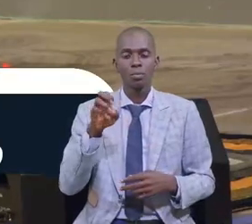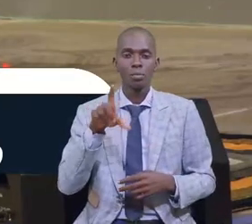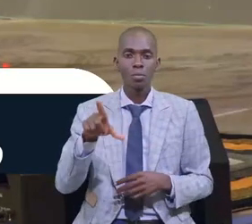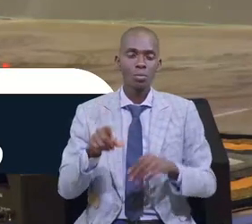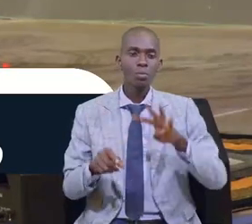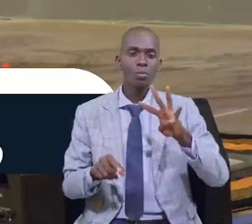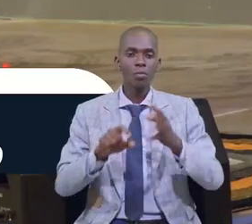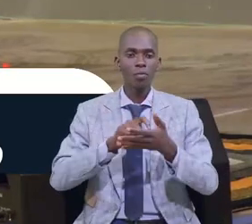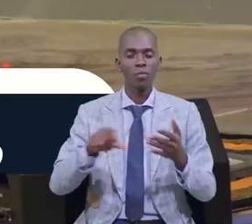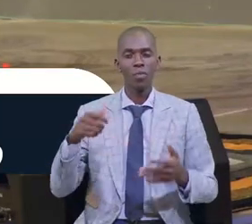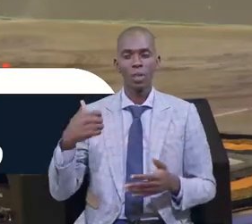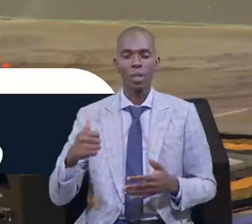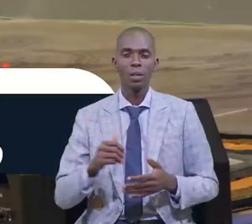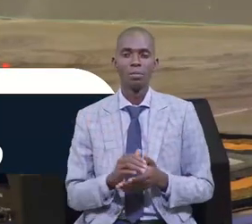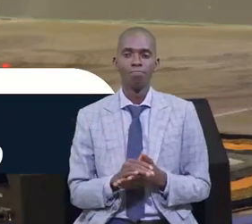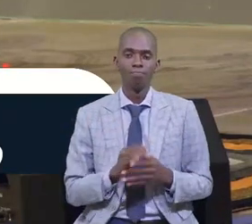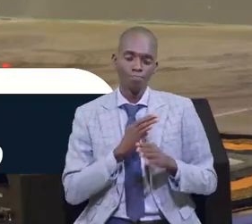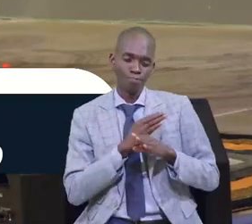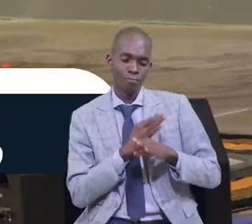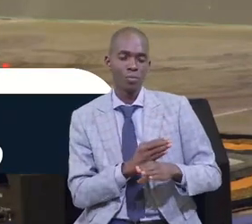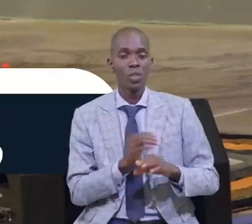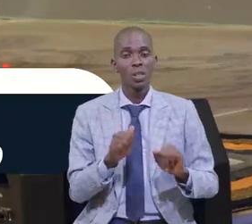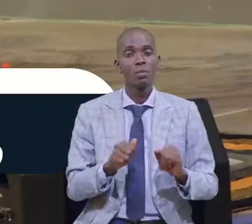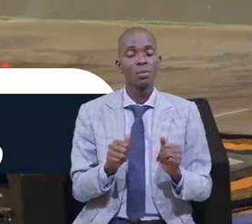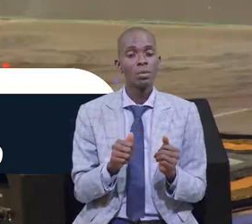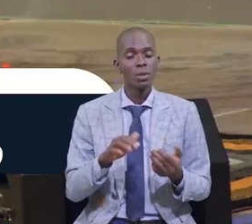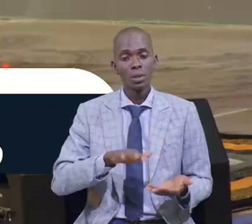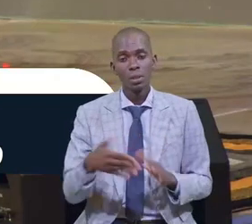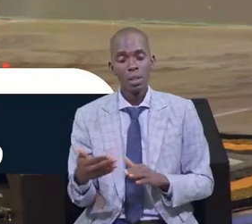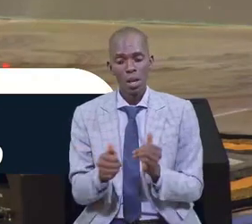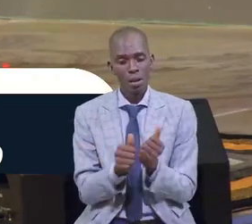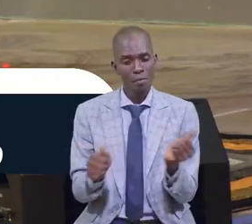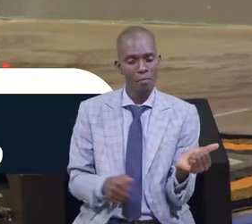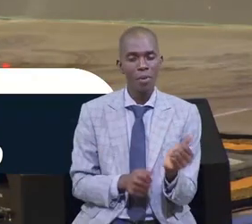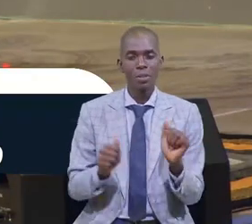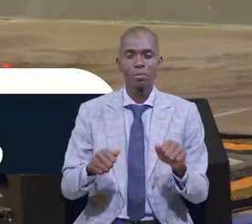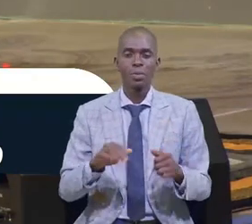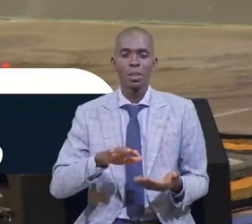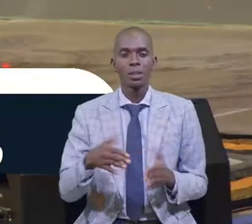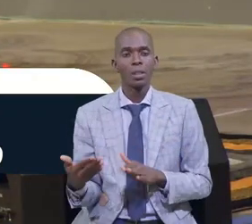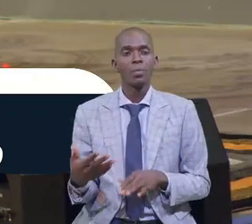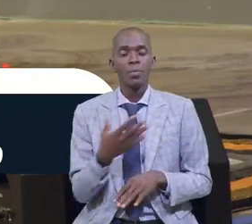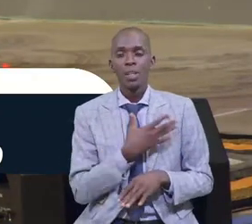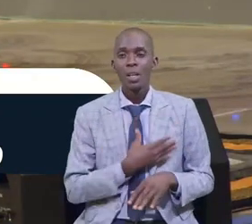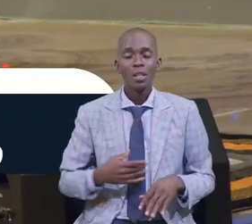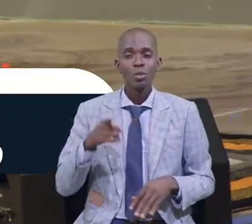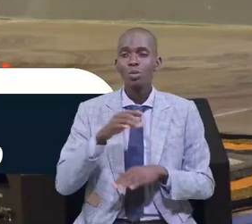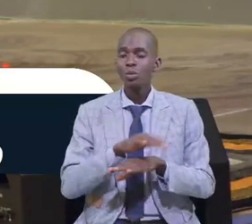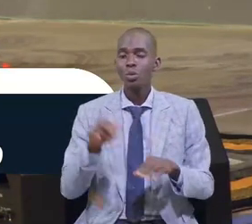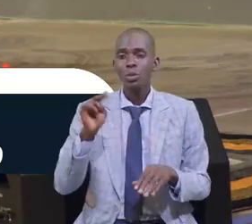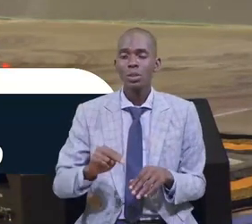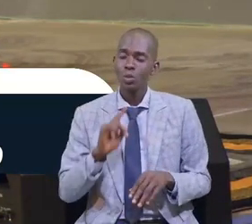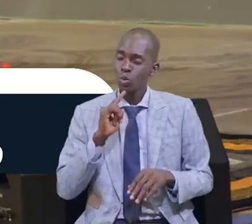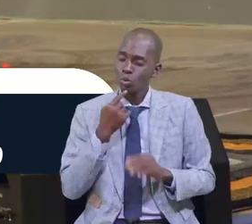4, verset 10. La mort évitable, la mort évitable. Ceci n'a pas